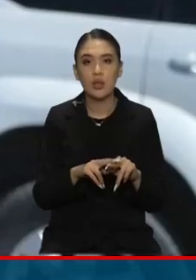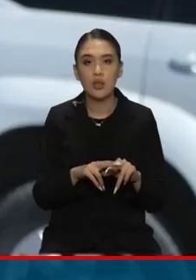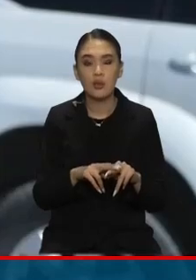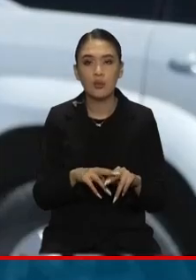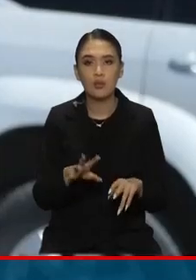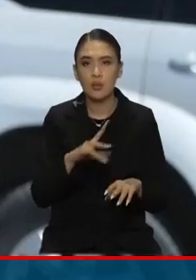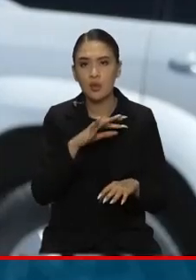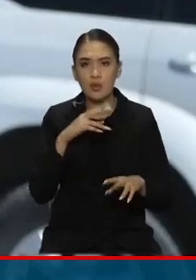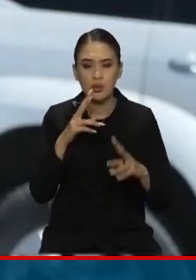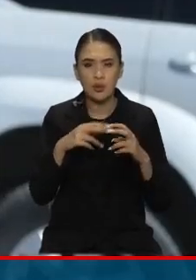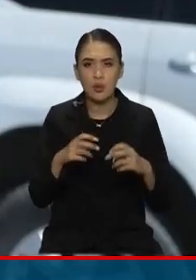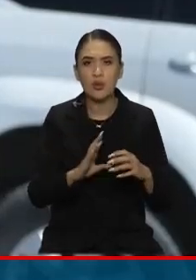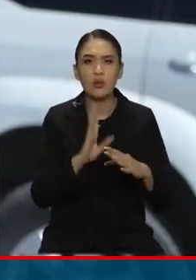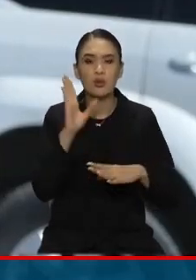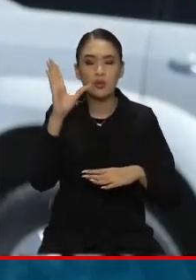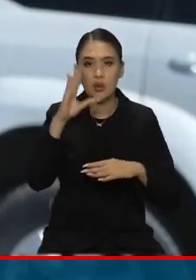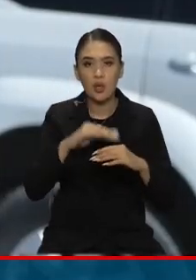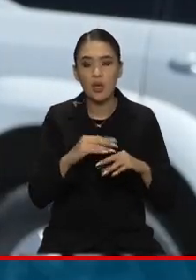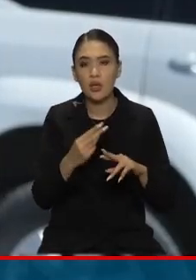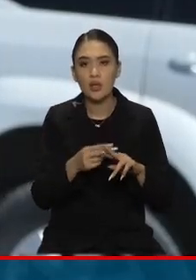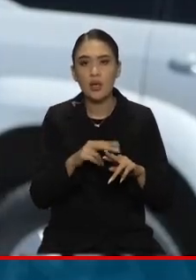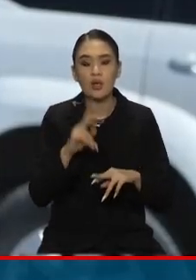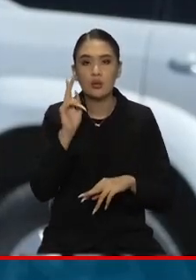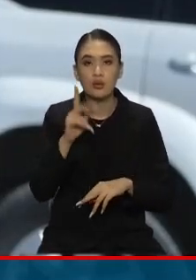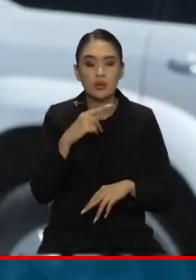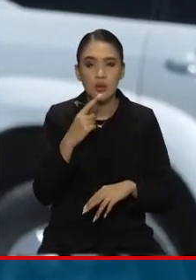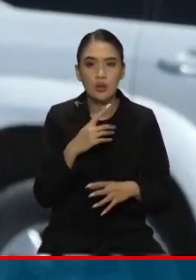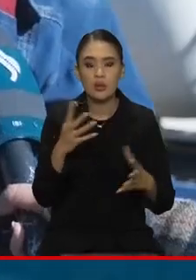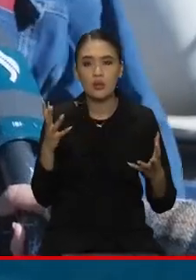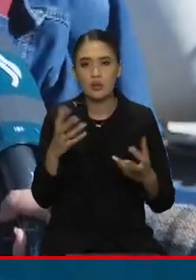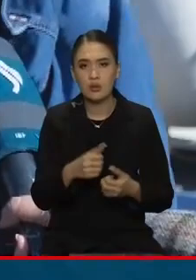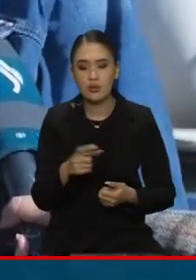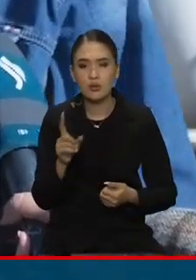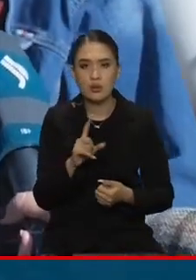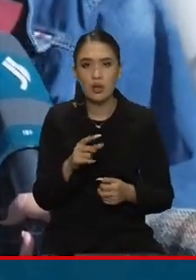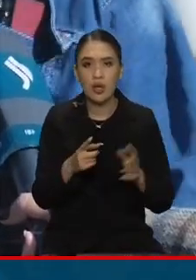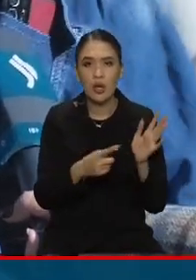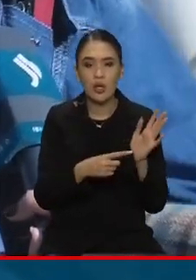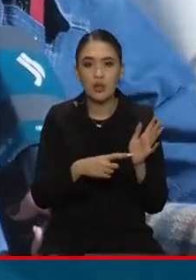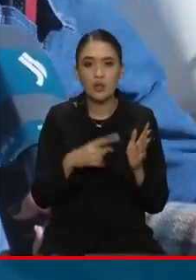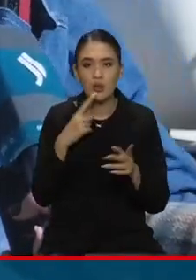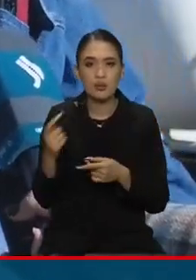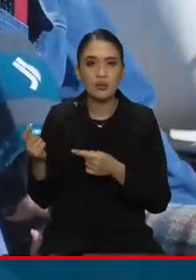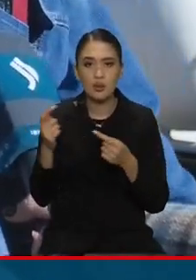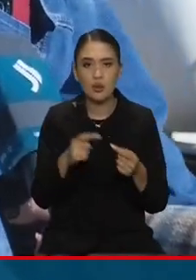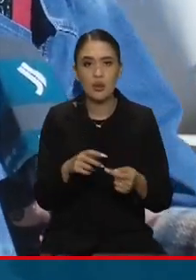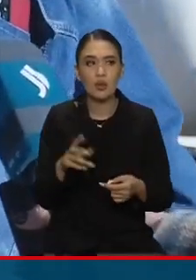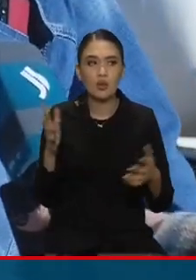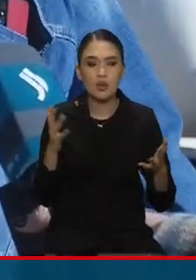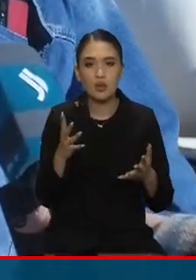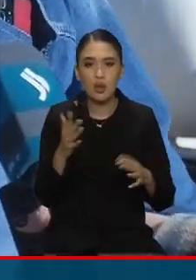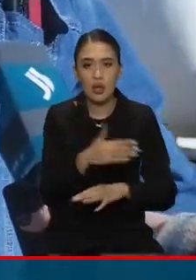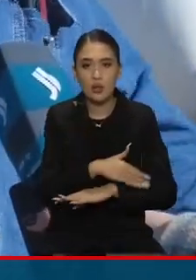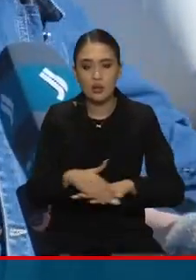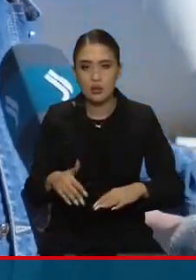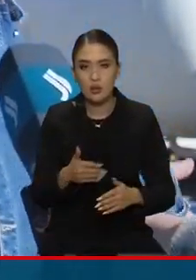жүрміз таңертең кешке дейін. Бәрі жер талон дейді, талонды қайналып жатқан білмейміз. Қарағандыдан барып алыңдар дейді, Қарағандыдан қай жерден десең адресі